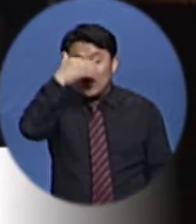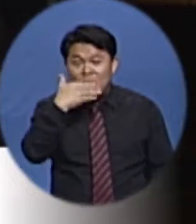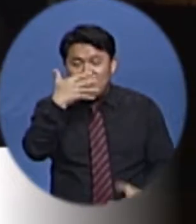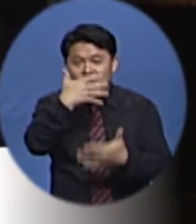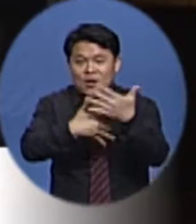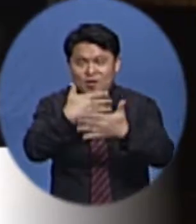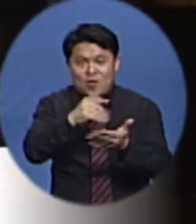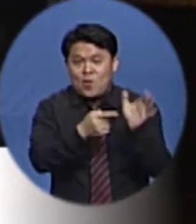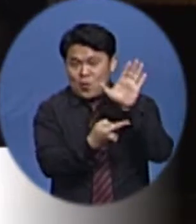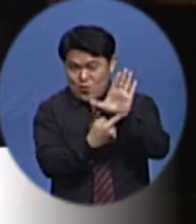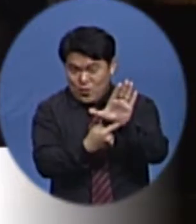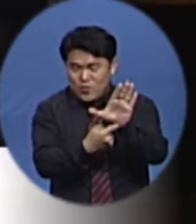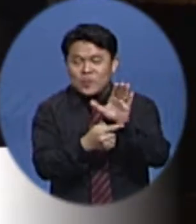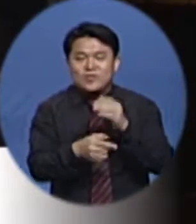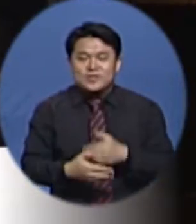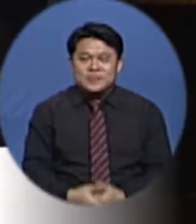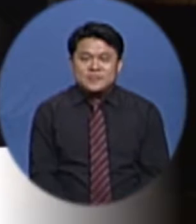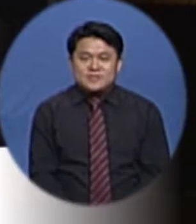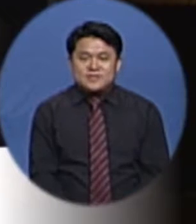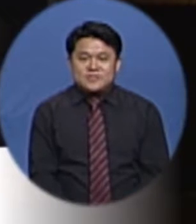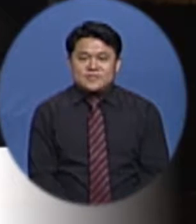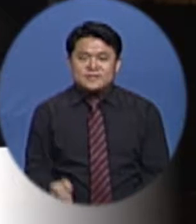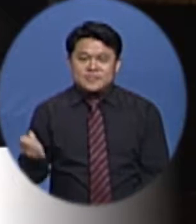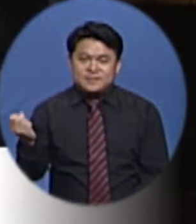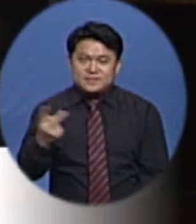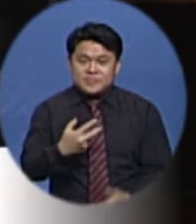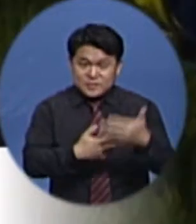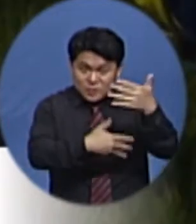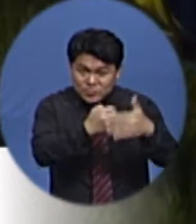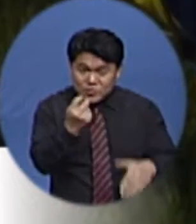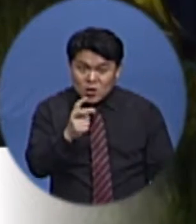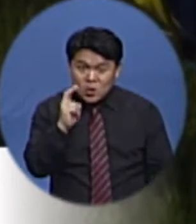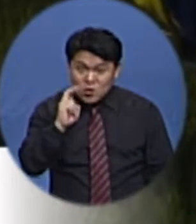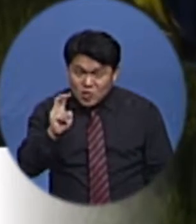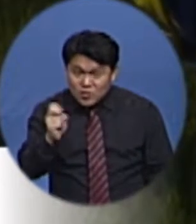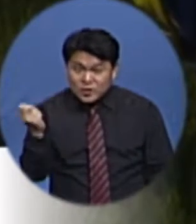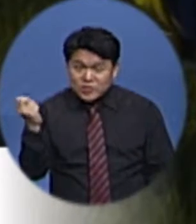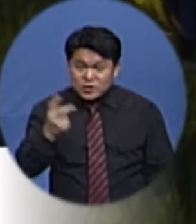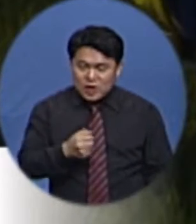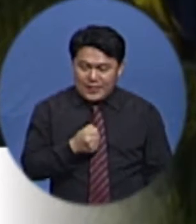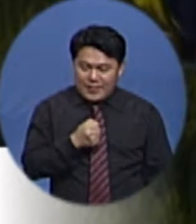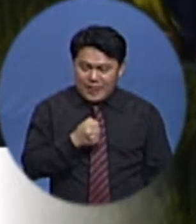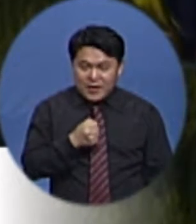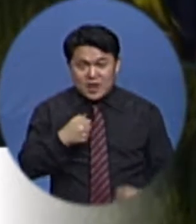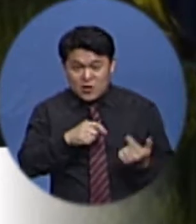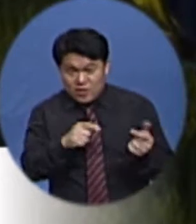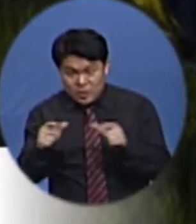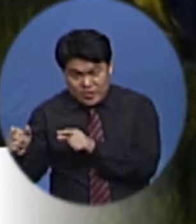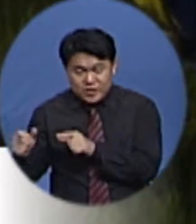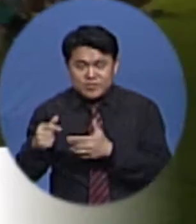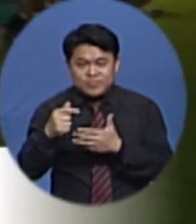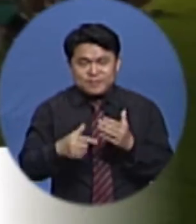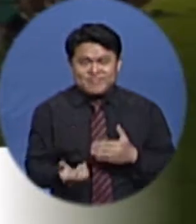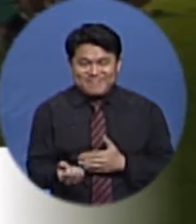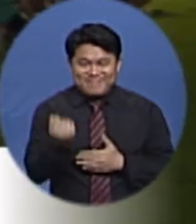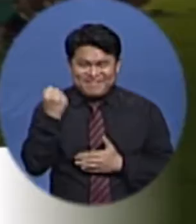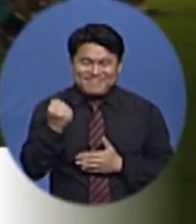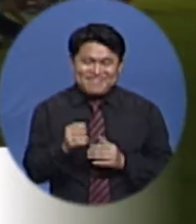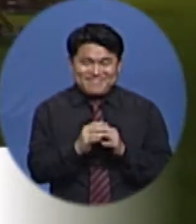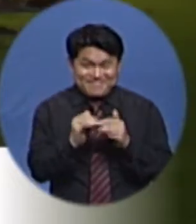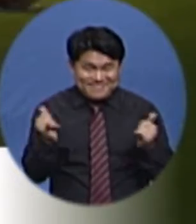이렇게 진행을 하고 있고요. 그리고 영화뿐만이 아니라 음악 공연 그리고 변사 공연 등 다양한 프로그램을